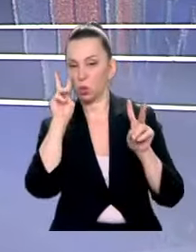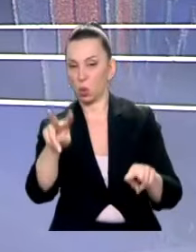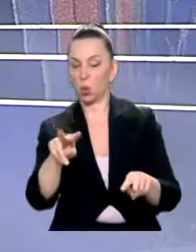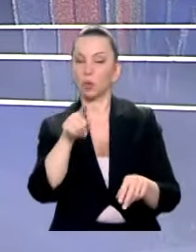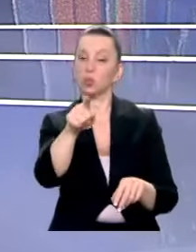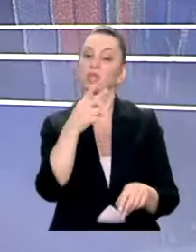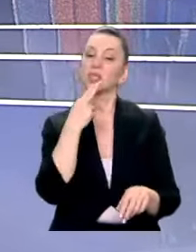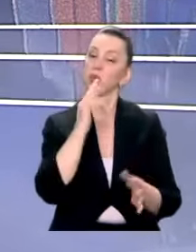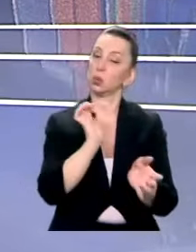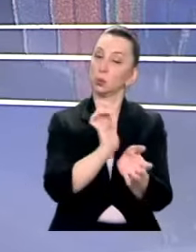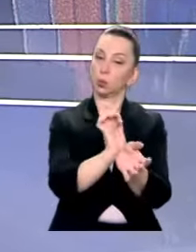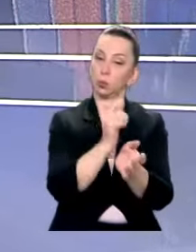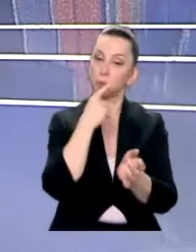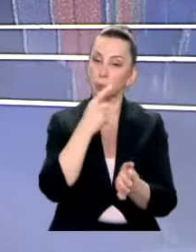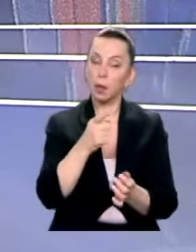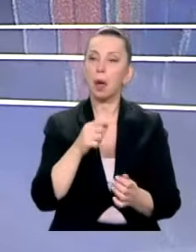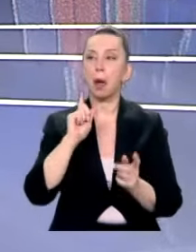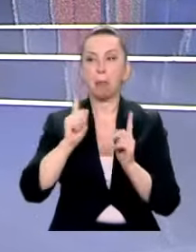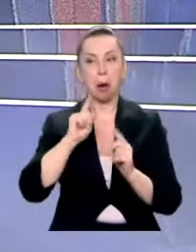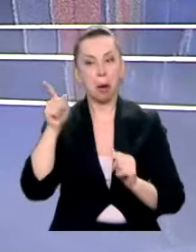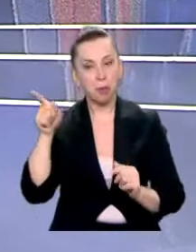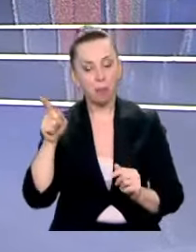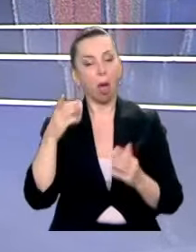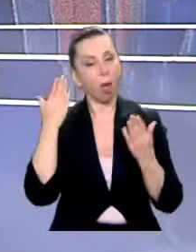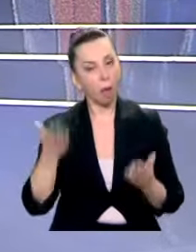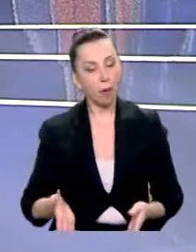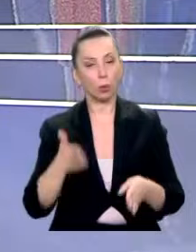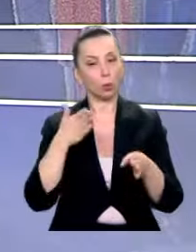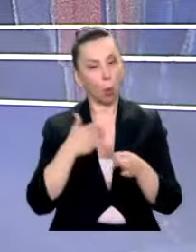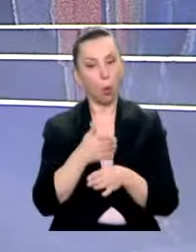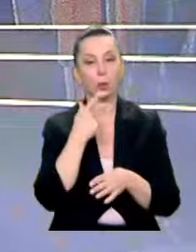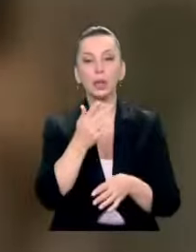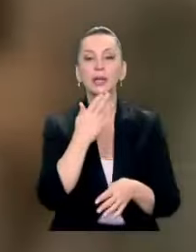etti. Talebi haklı bulan mahkeme de tutuklanmasına karar verdi.